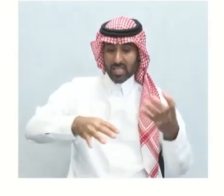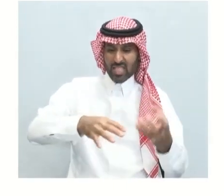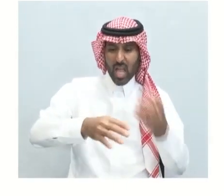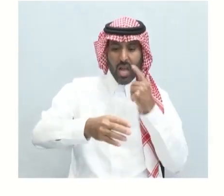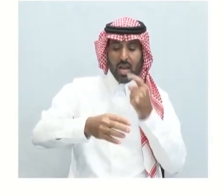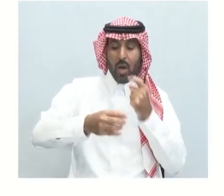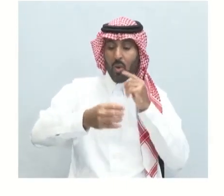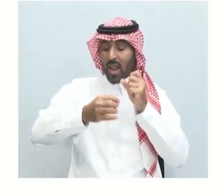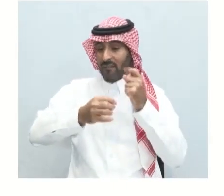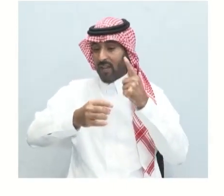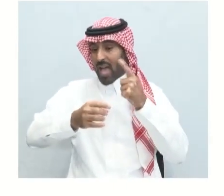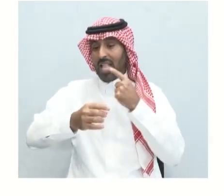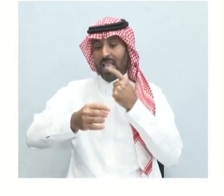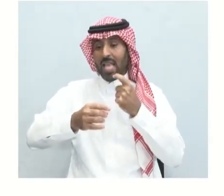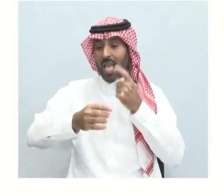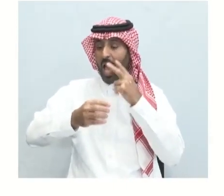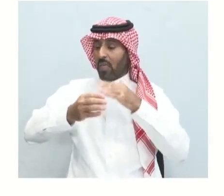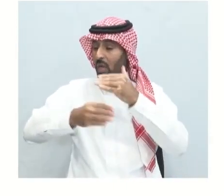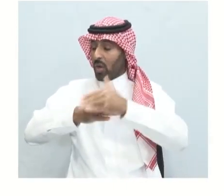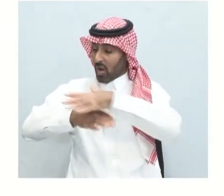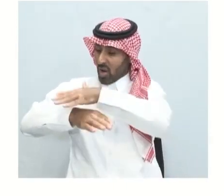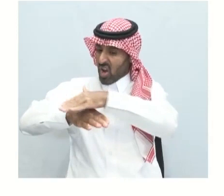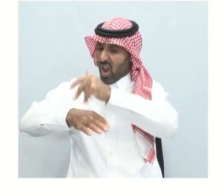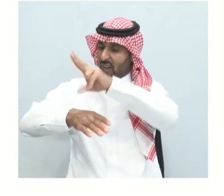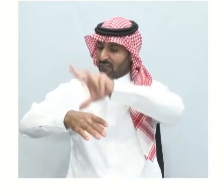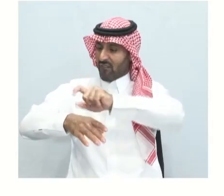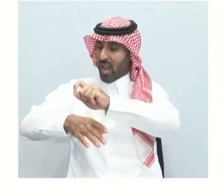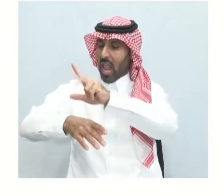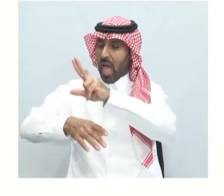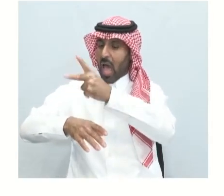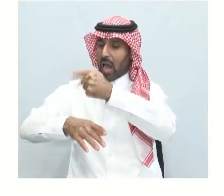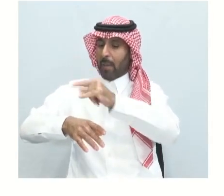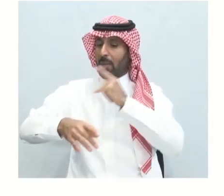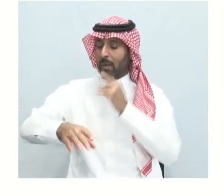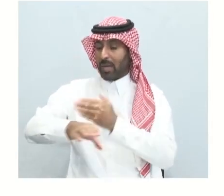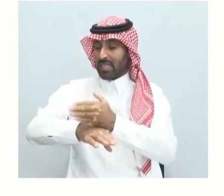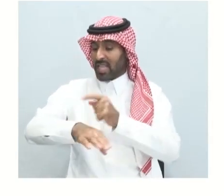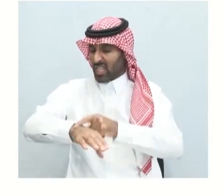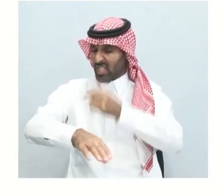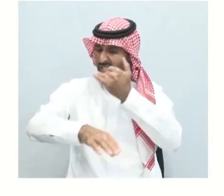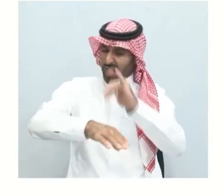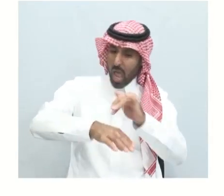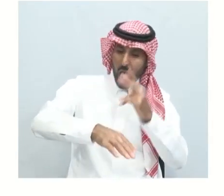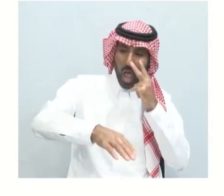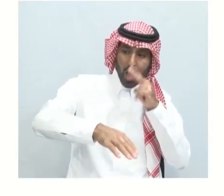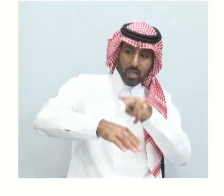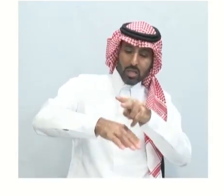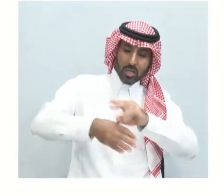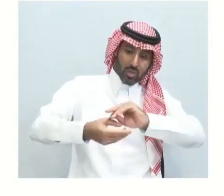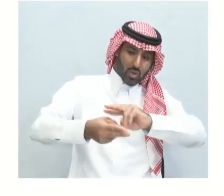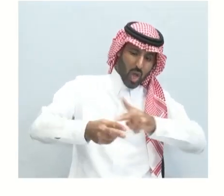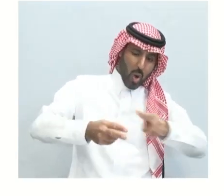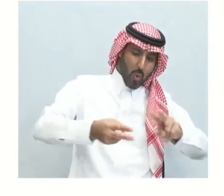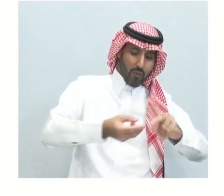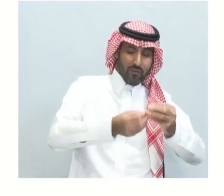اللون الفاتح هذا هو الرف العربي وبعد نصف ساعه من الطيران تلاحظ حدوث تغير في